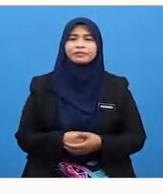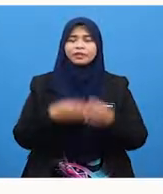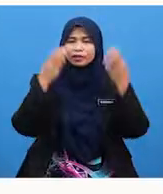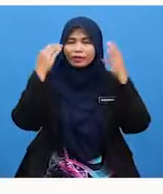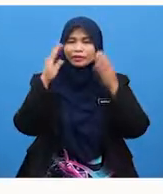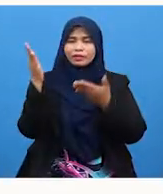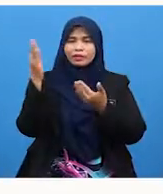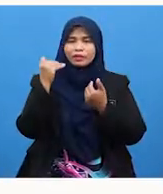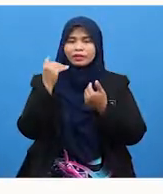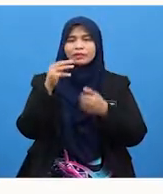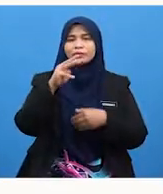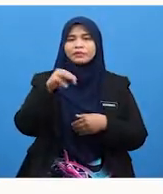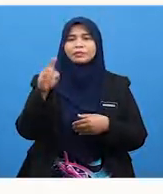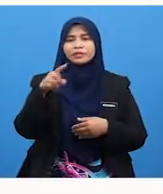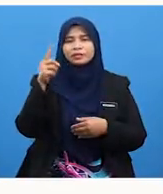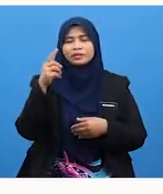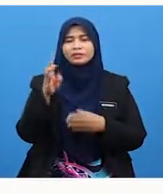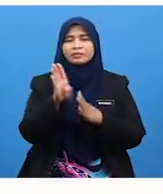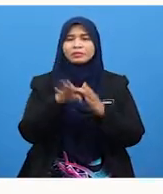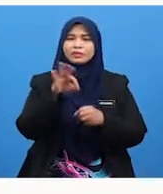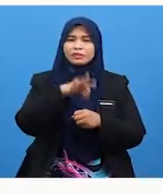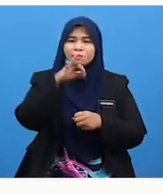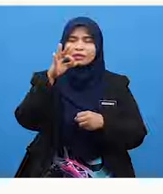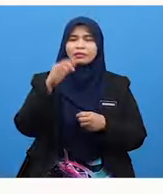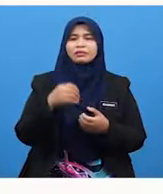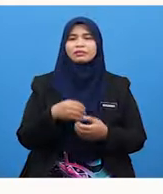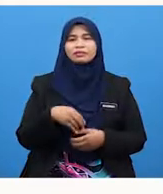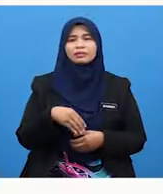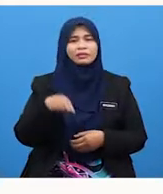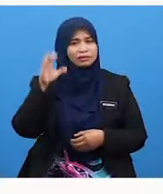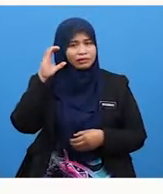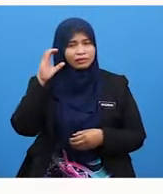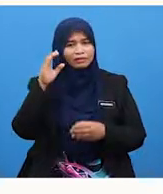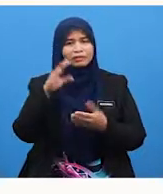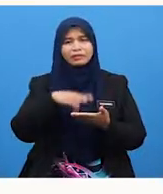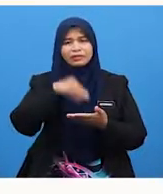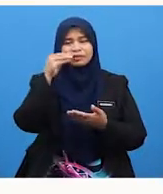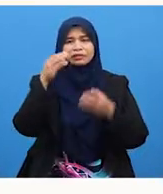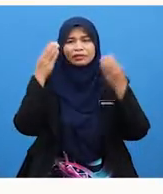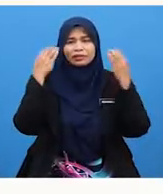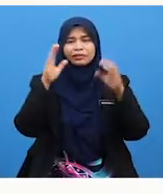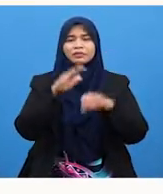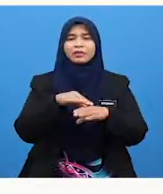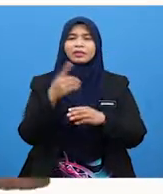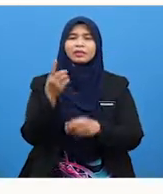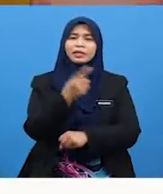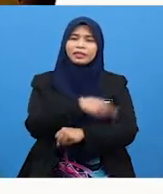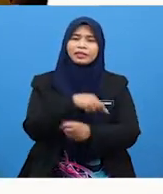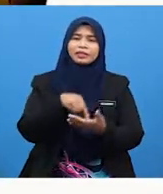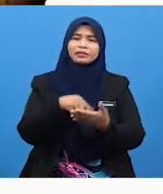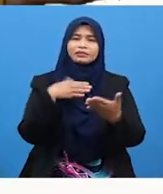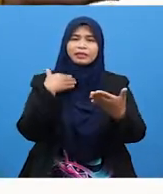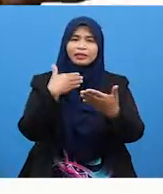Cikgu harap murid-murid sentiasa bersemangat mendengar pelajaran cikgu pada hari ini